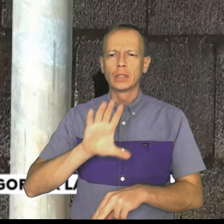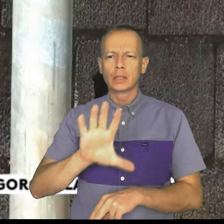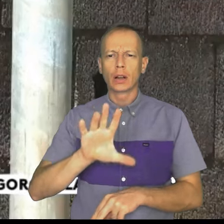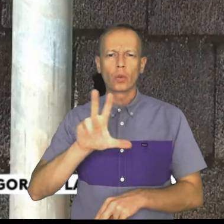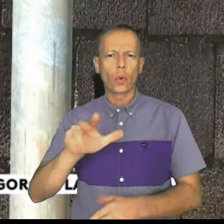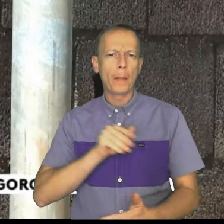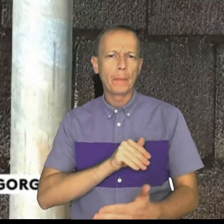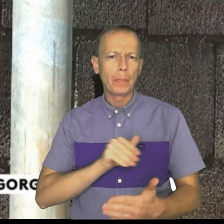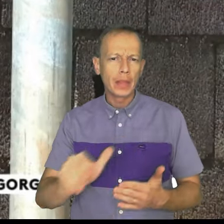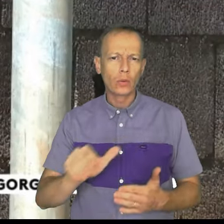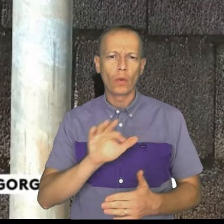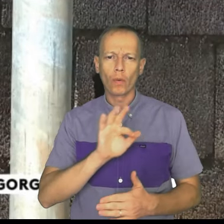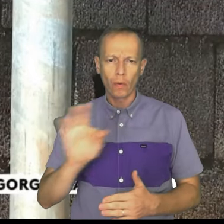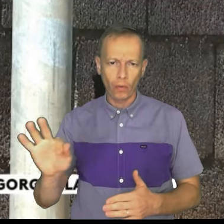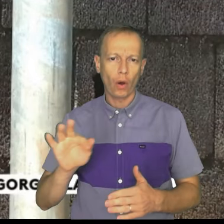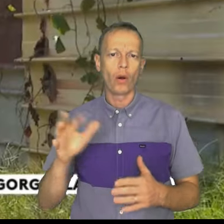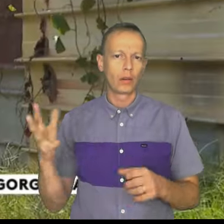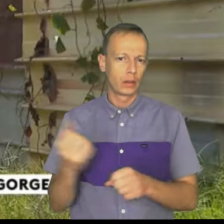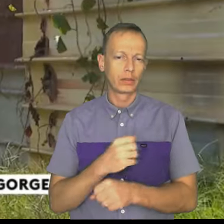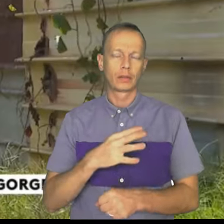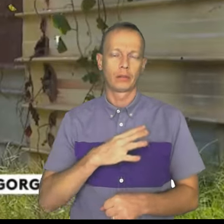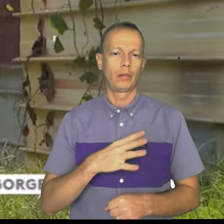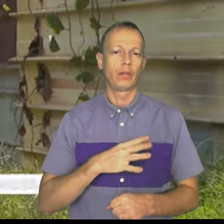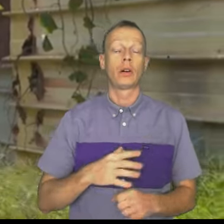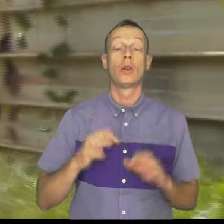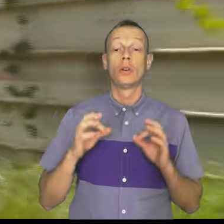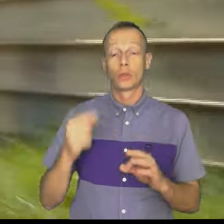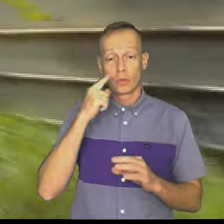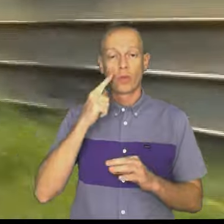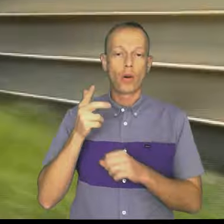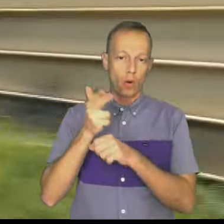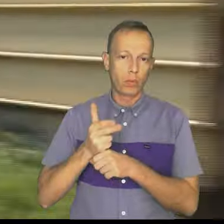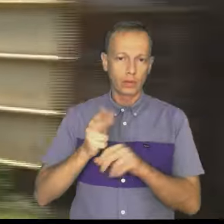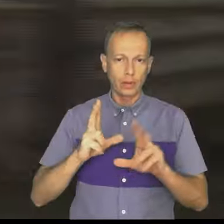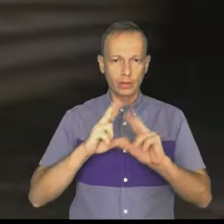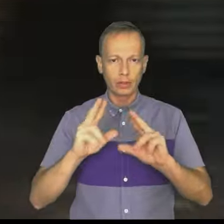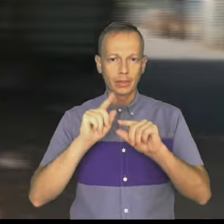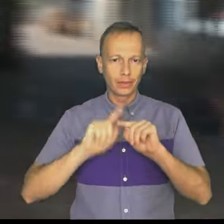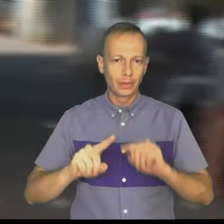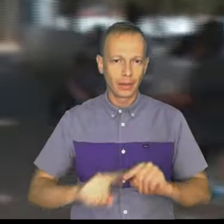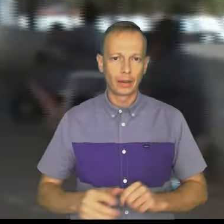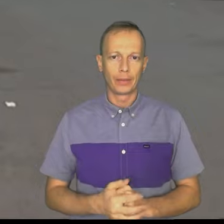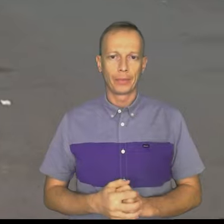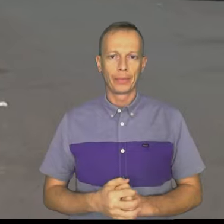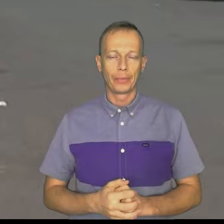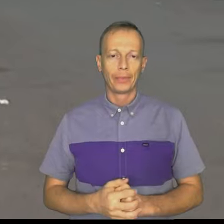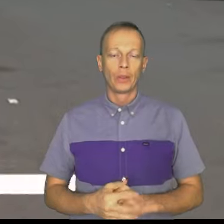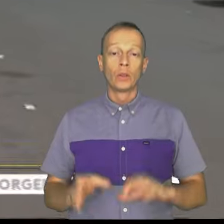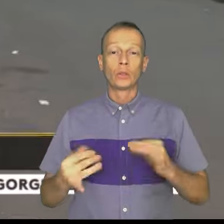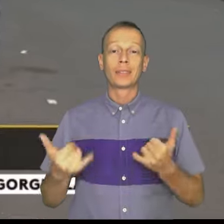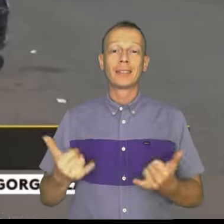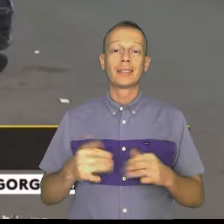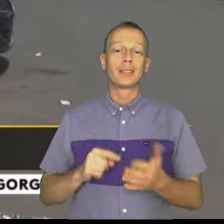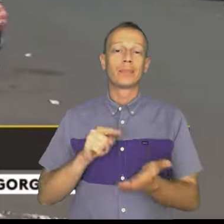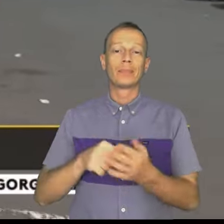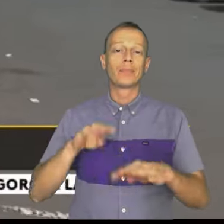Ça y est, la commune l'a trouvé. Le détail avec Suliane Favnek. Bonjour Chiquita, je me trouve ici au quartier